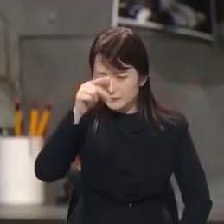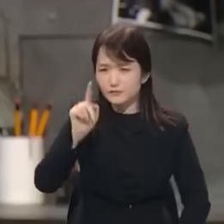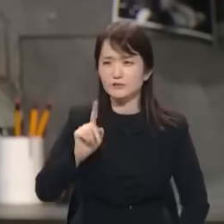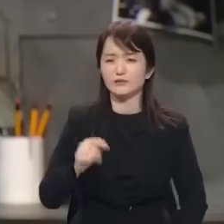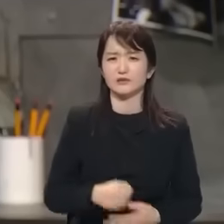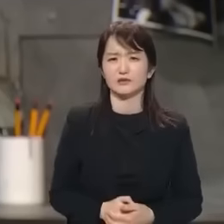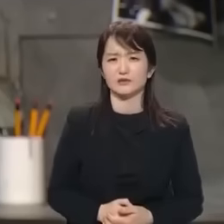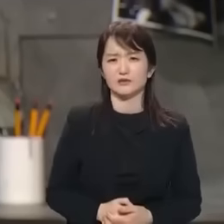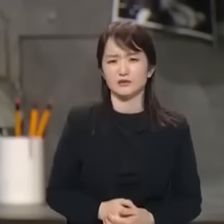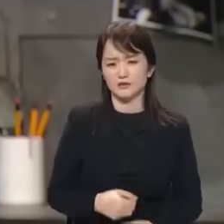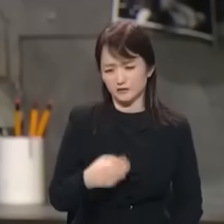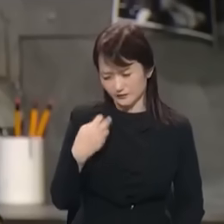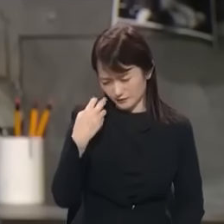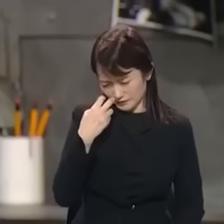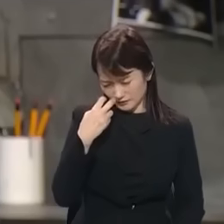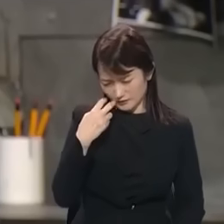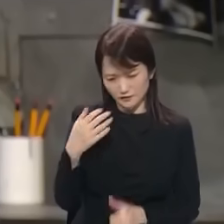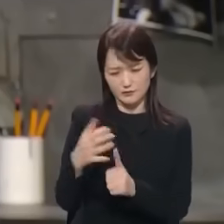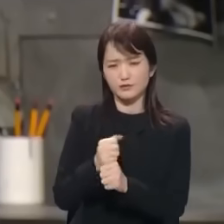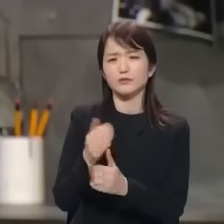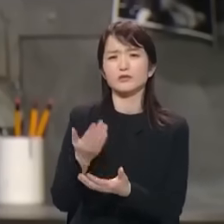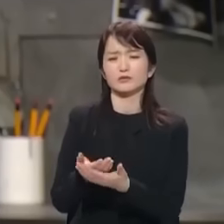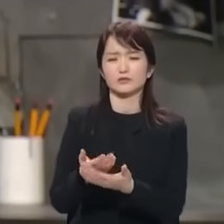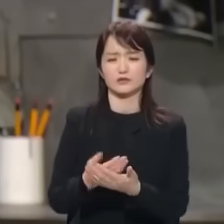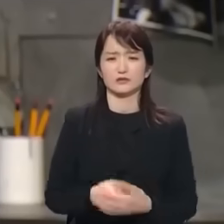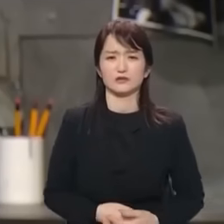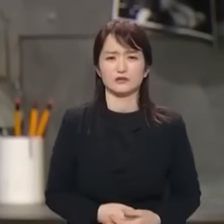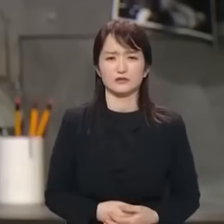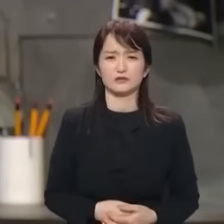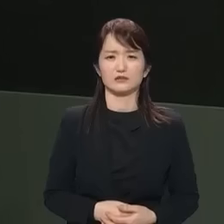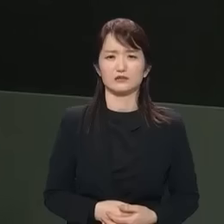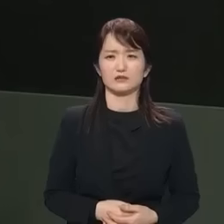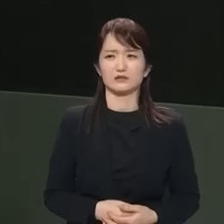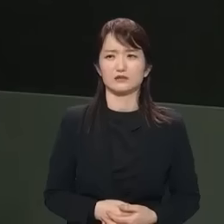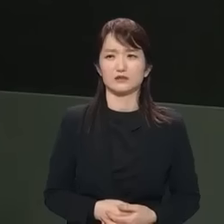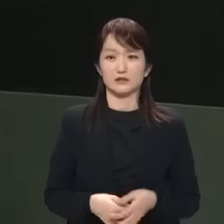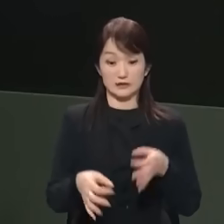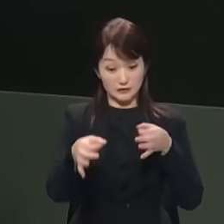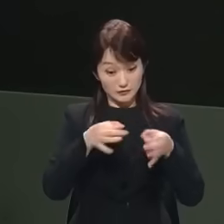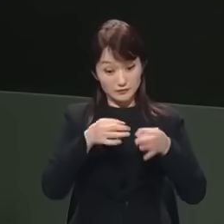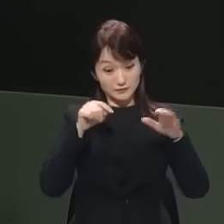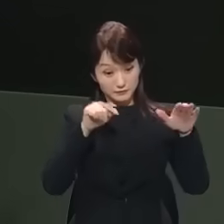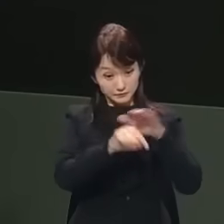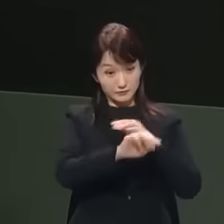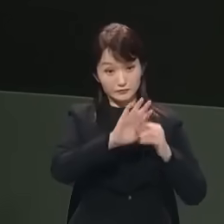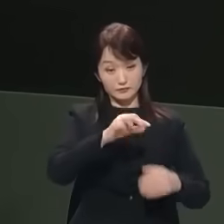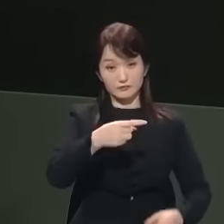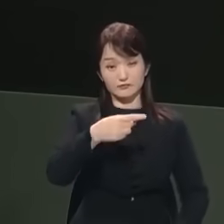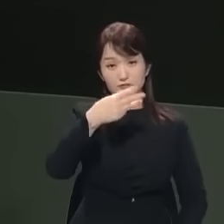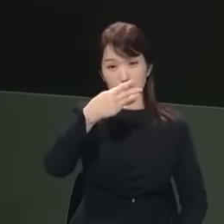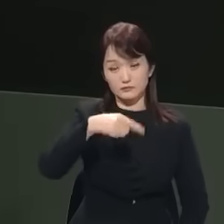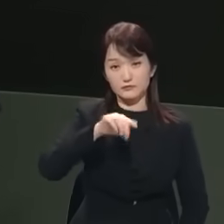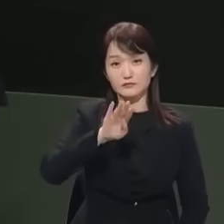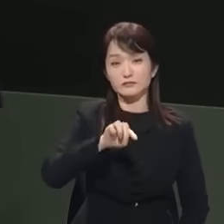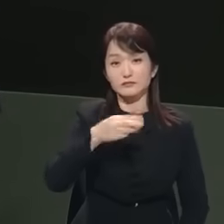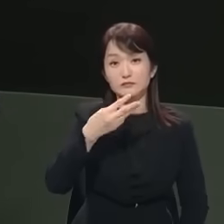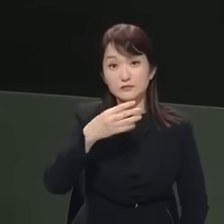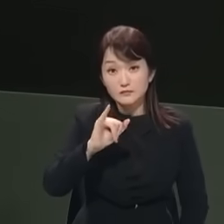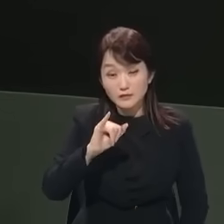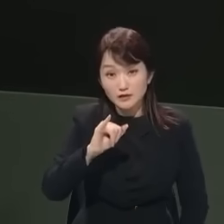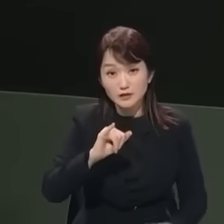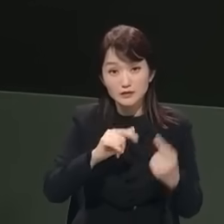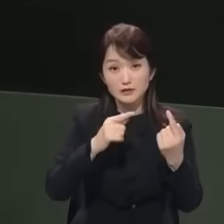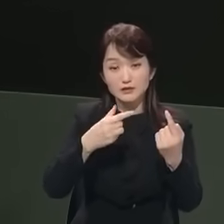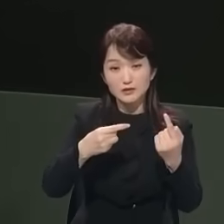괘씸하다 아요요 진짜 어떻게 같은 자서 두번 넘치니까 마트 가면요 블루베리 1kg 만 원이면 주고 삽니다